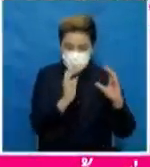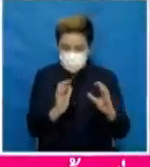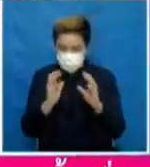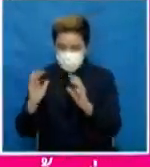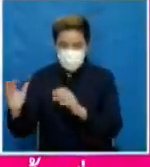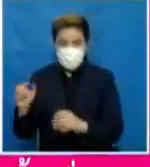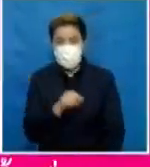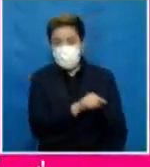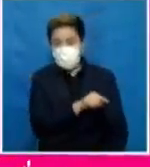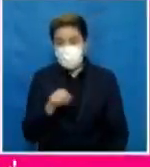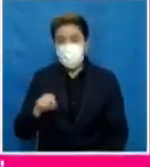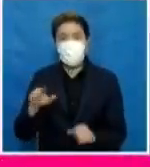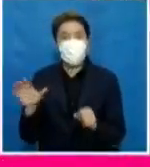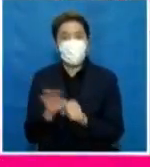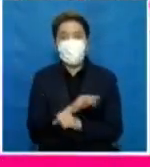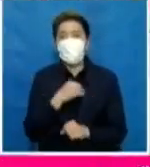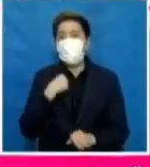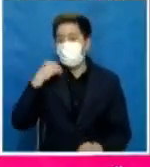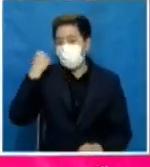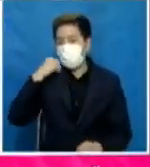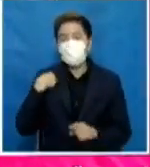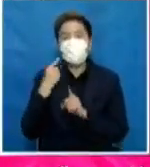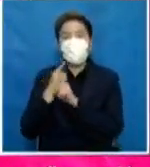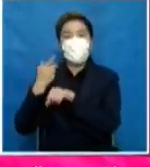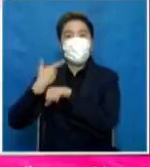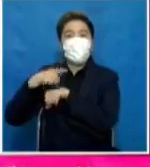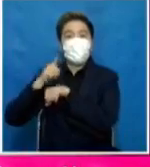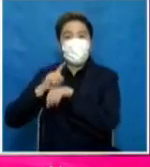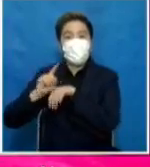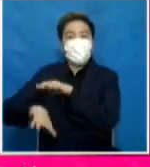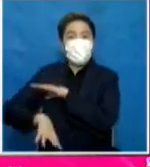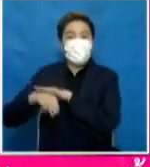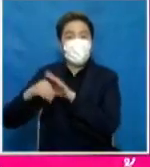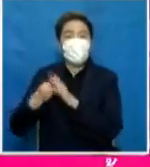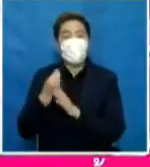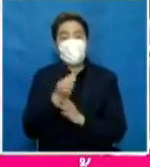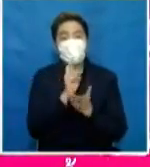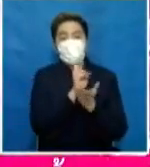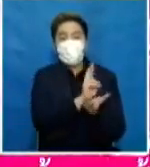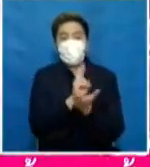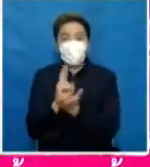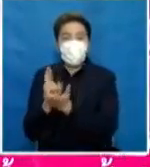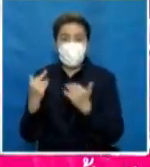มัติให้ครบ7หลักตามที่ประธานกรรมการได้สุ่มเลือกมาใช้ออกรางวัล